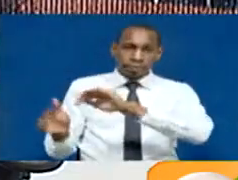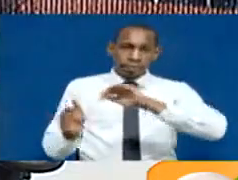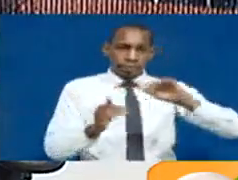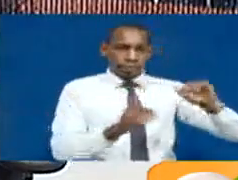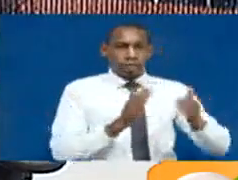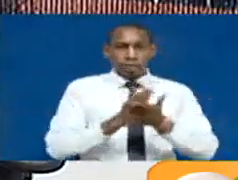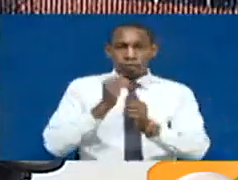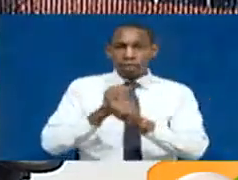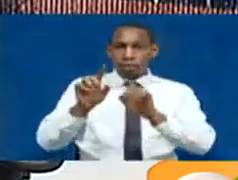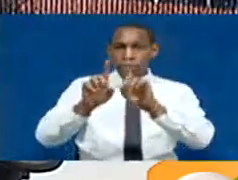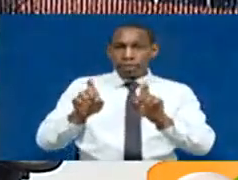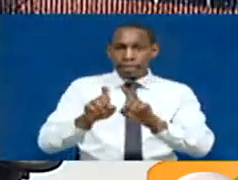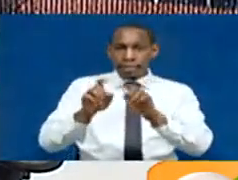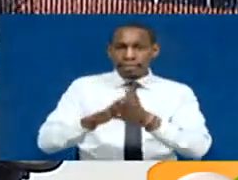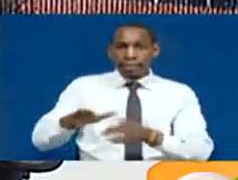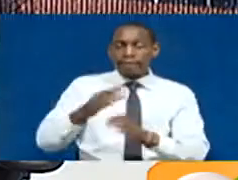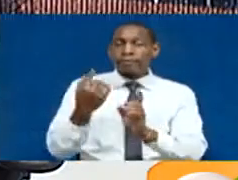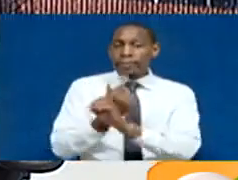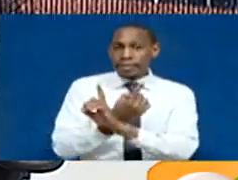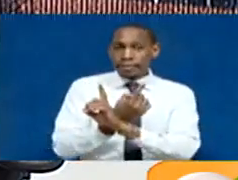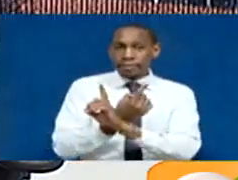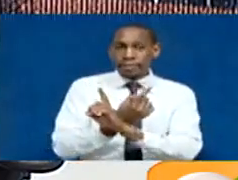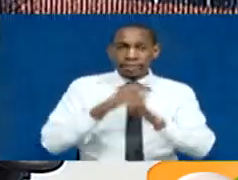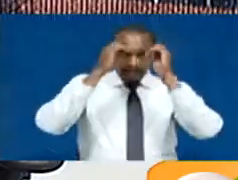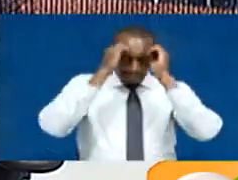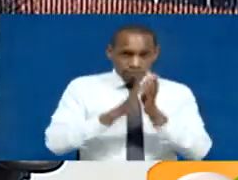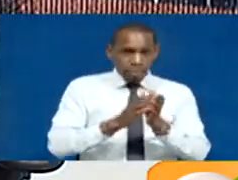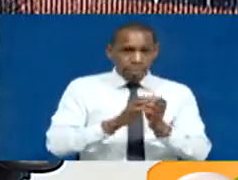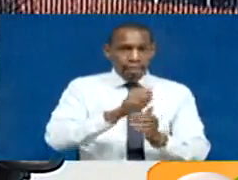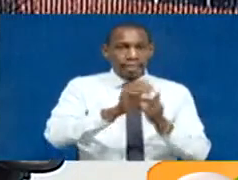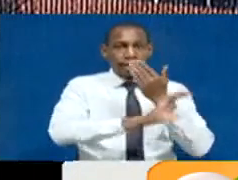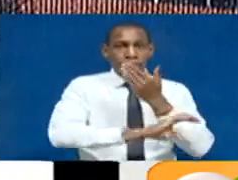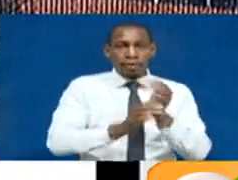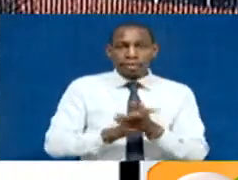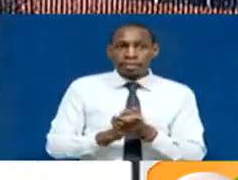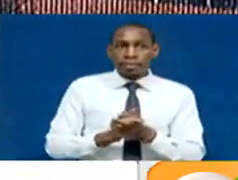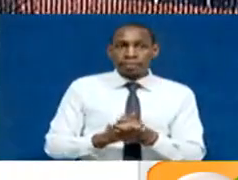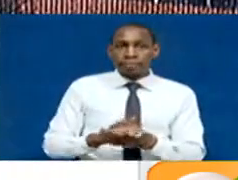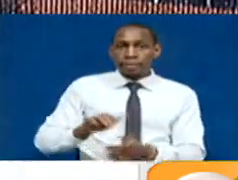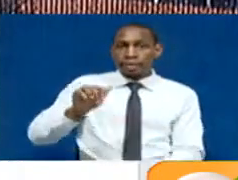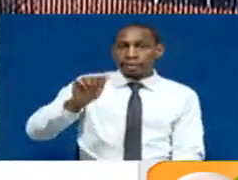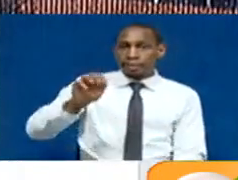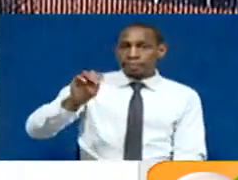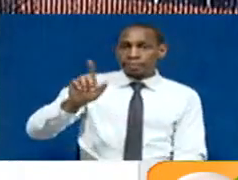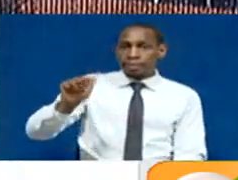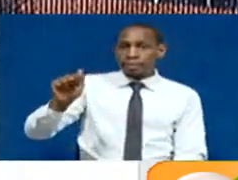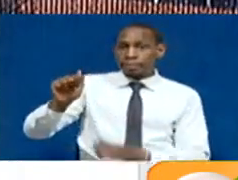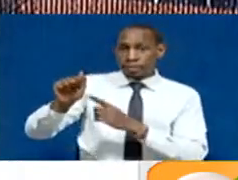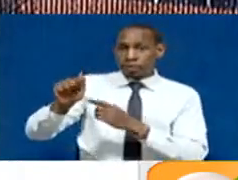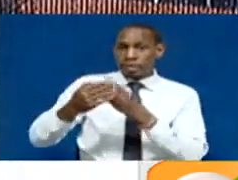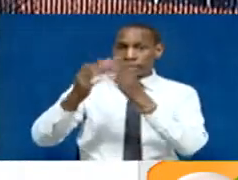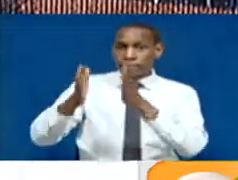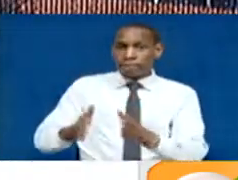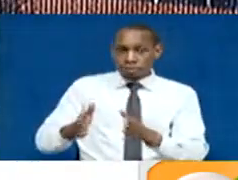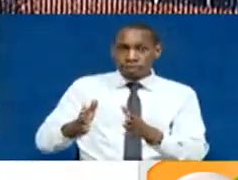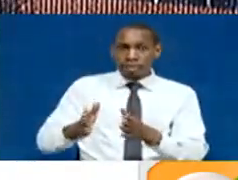Maji japo alifanya mtihani kwenye mandhari tofauti na watahiniwa wengine nchini, Amelia Liyabule ambaye ni mfungwa